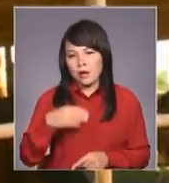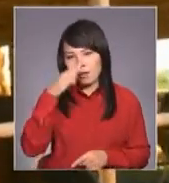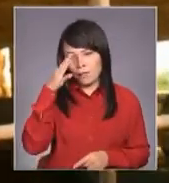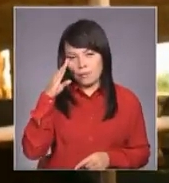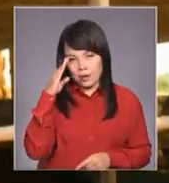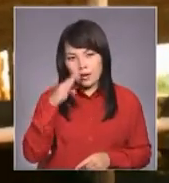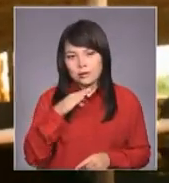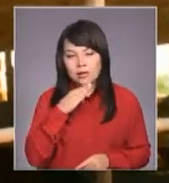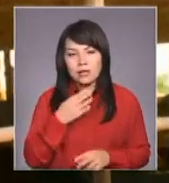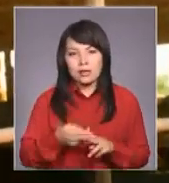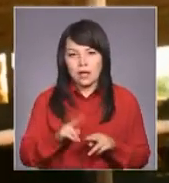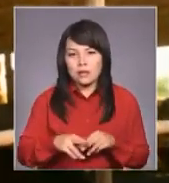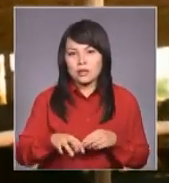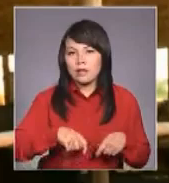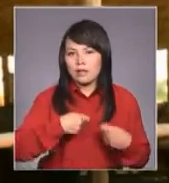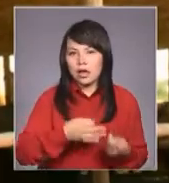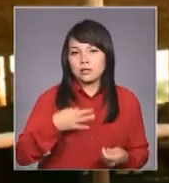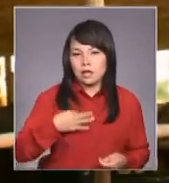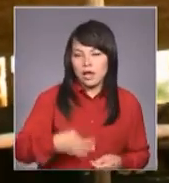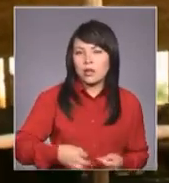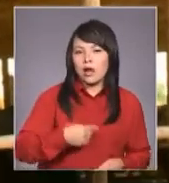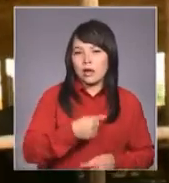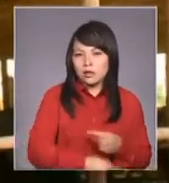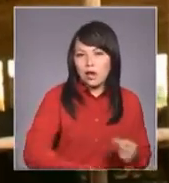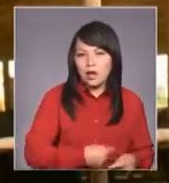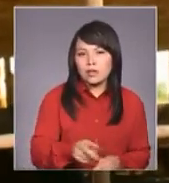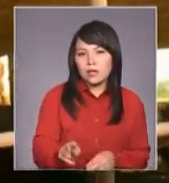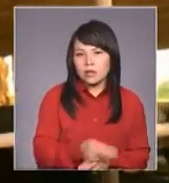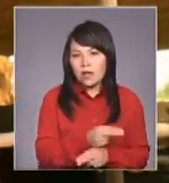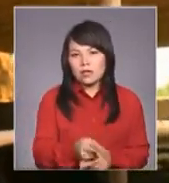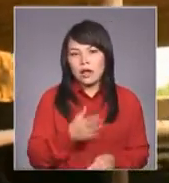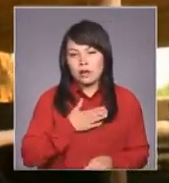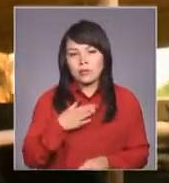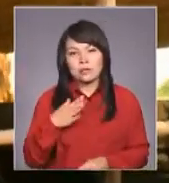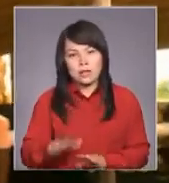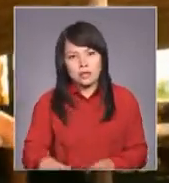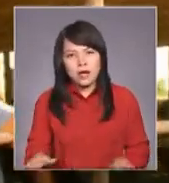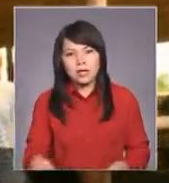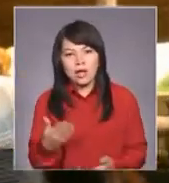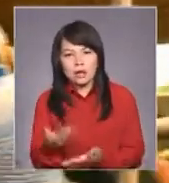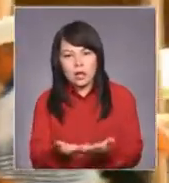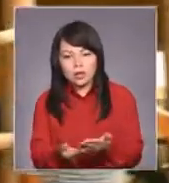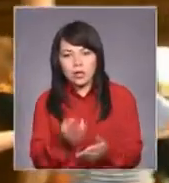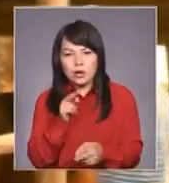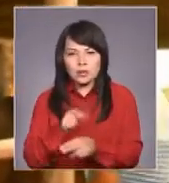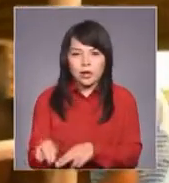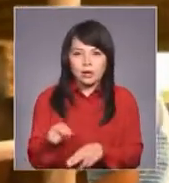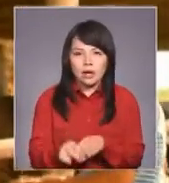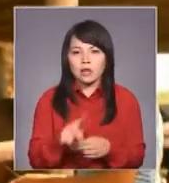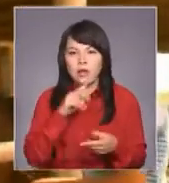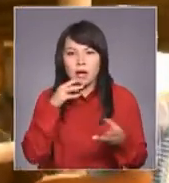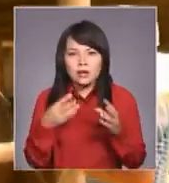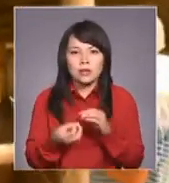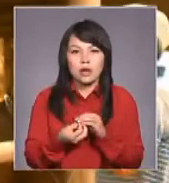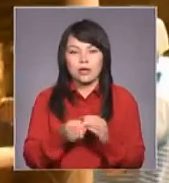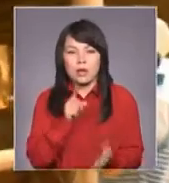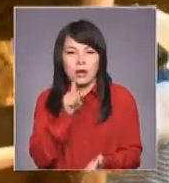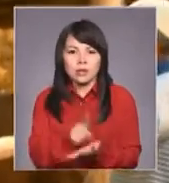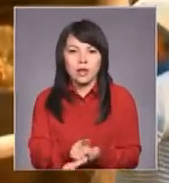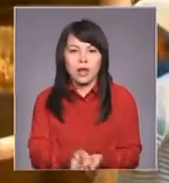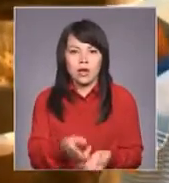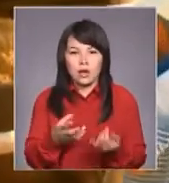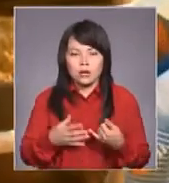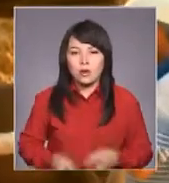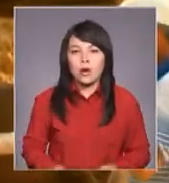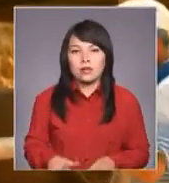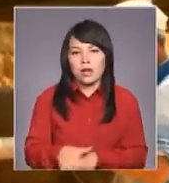Біз әкемізден үйренген тәрбиені өзіміздің баламызға үйретіп көрсетіп кеткіміз келеді. Туған жерімізді